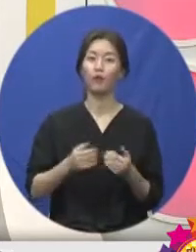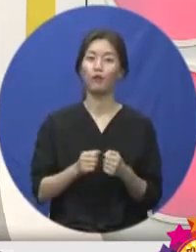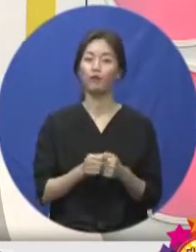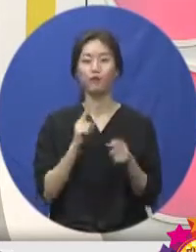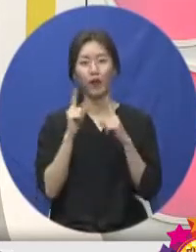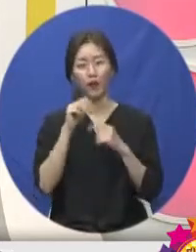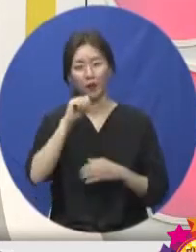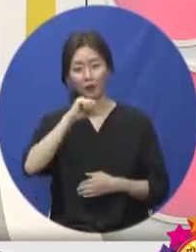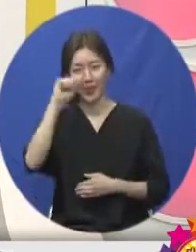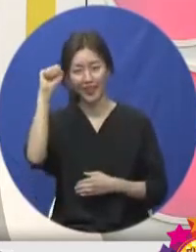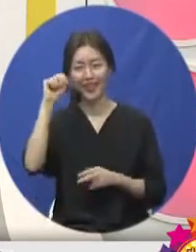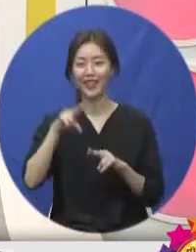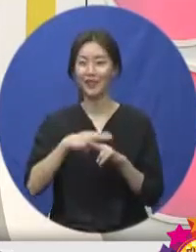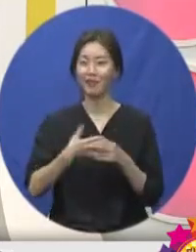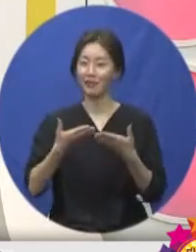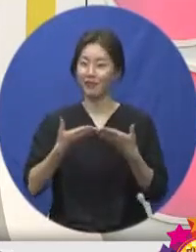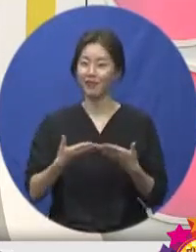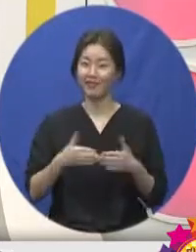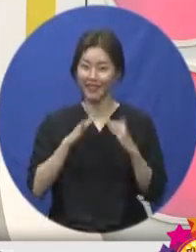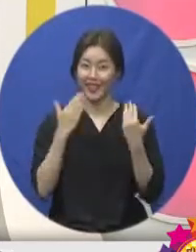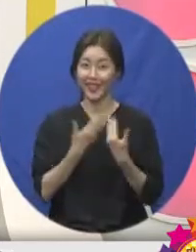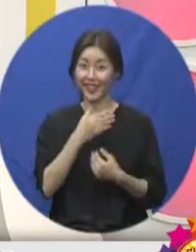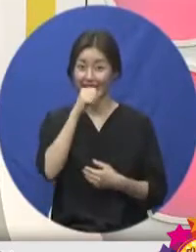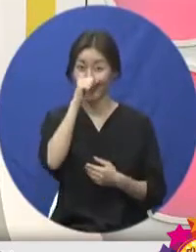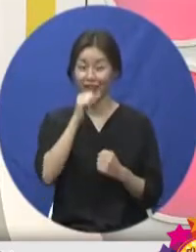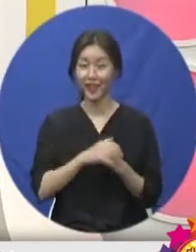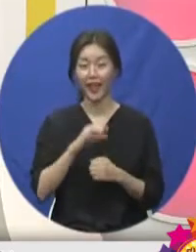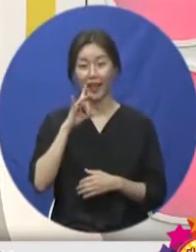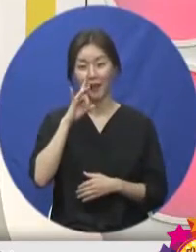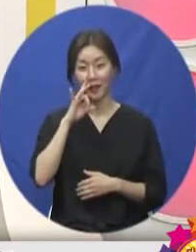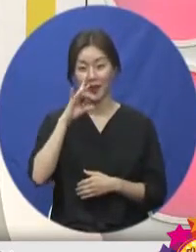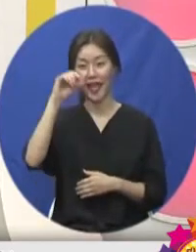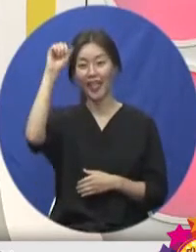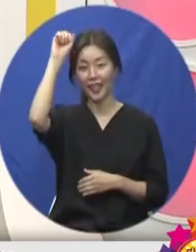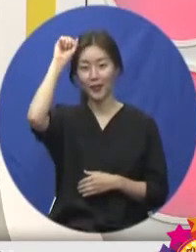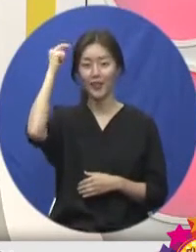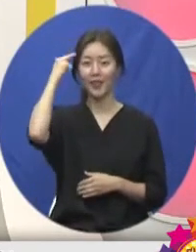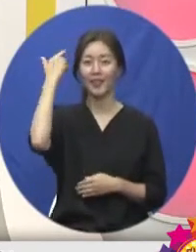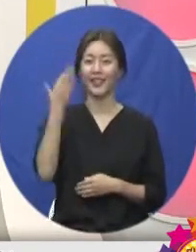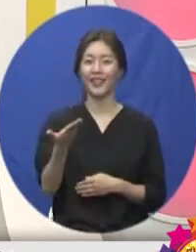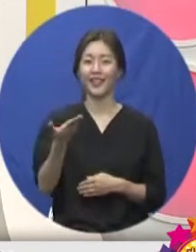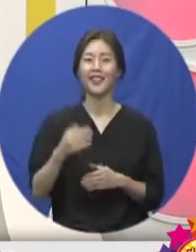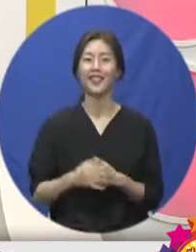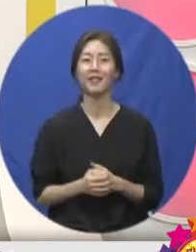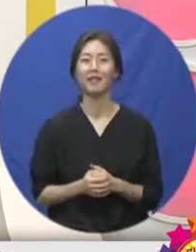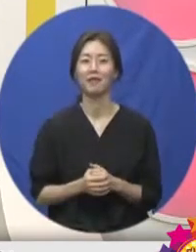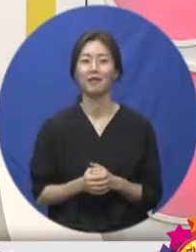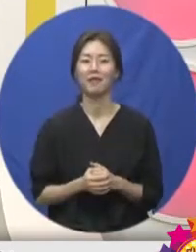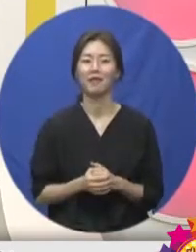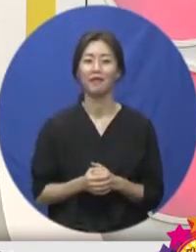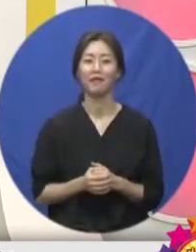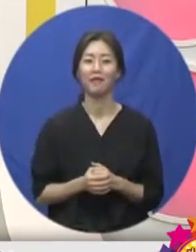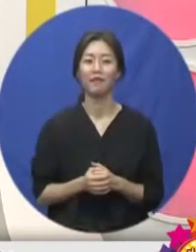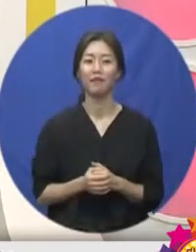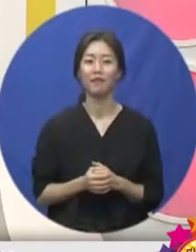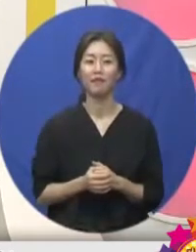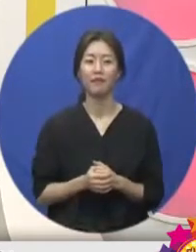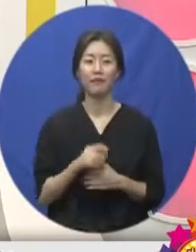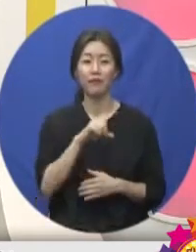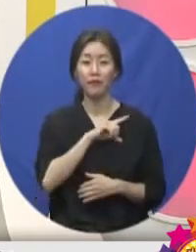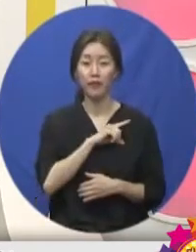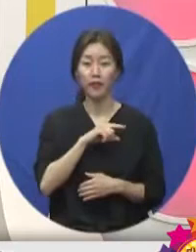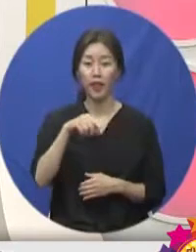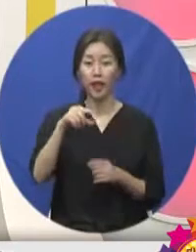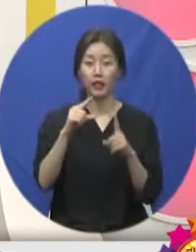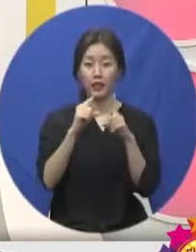알도 먹고 상품도 받고 받은 거 다 받습니다. 네, 자, 알쏭달쏭 사투리 퀴즈 나왔습니다. 네, 자